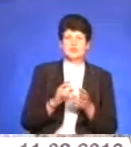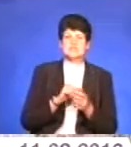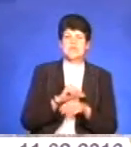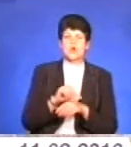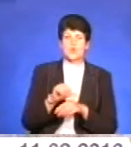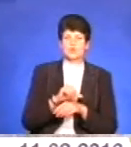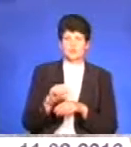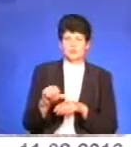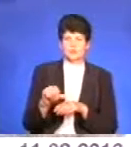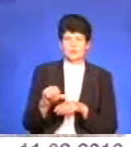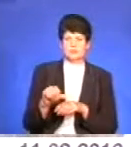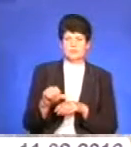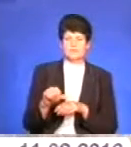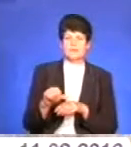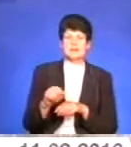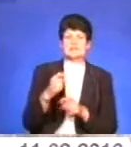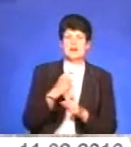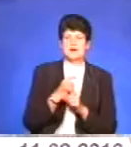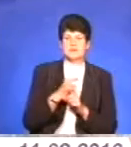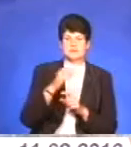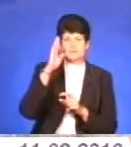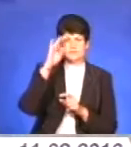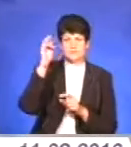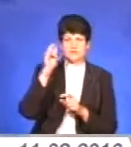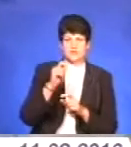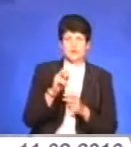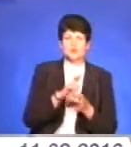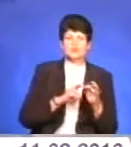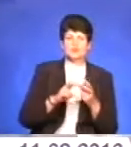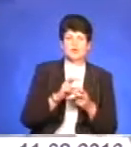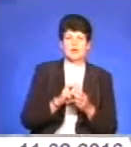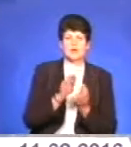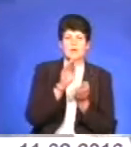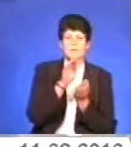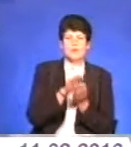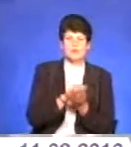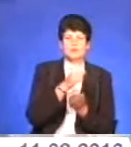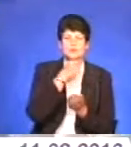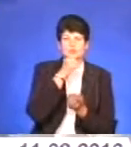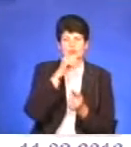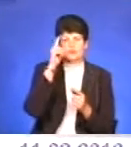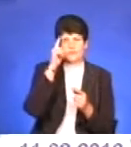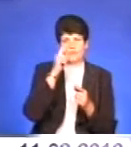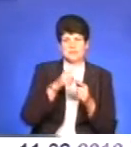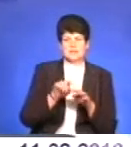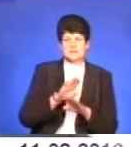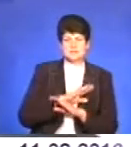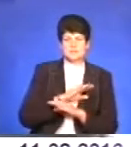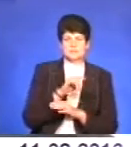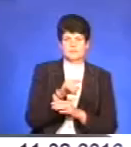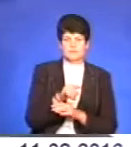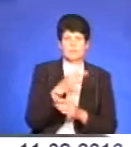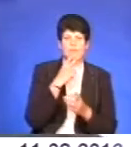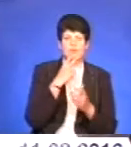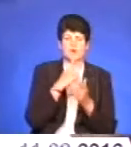кордону. Манфред Шліксбір з Австрії шукає могилу дідового брата, який також загинув під час боїв на Лисоні. Демонструє